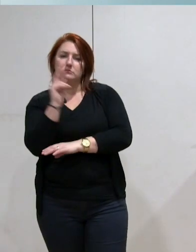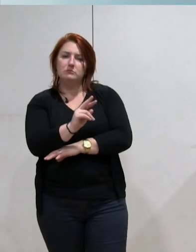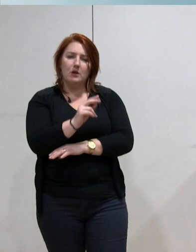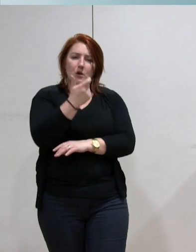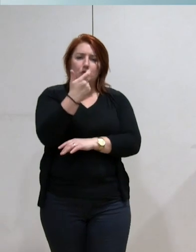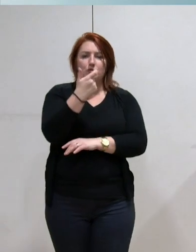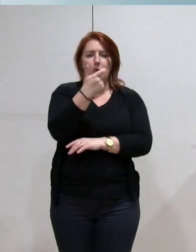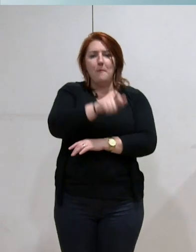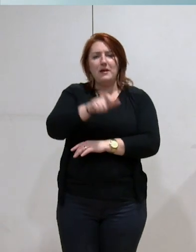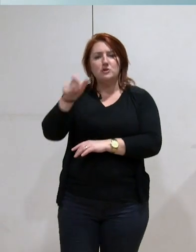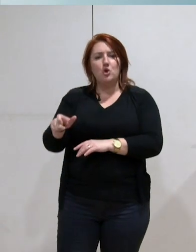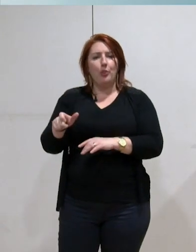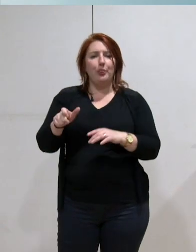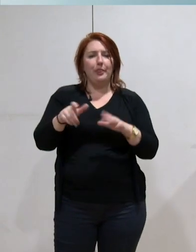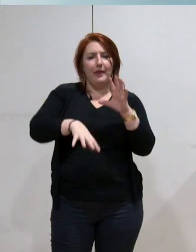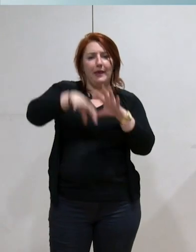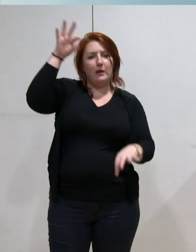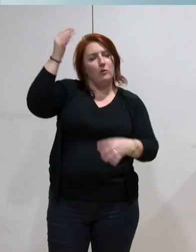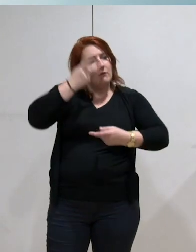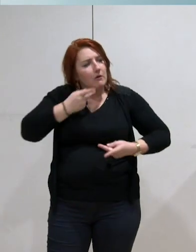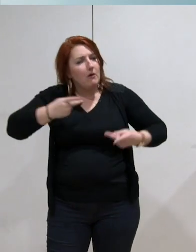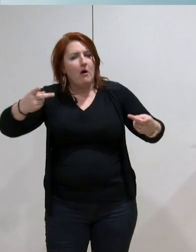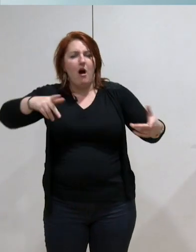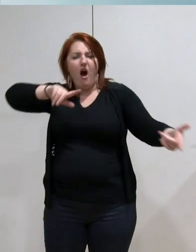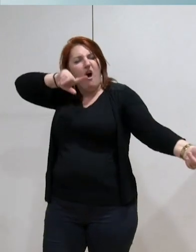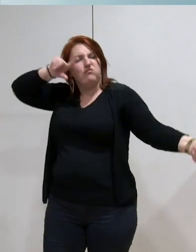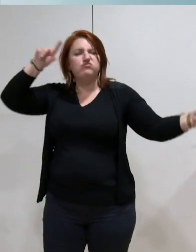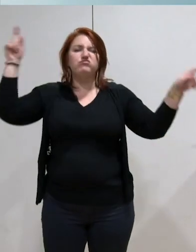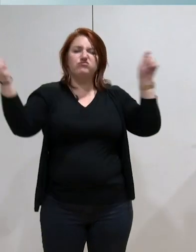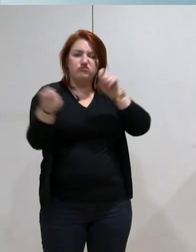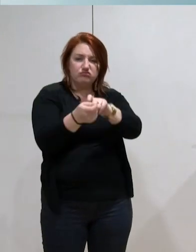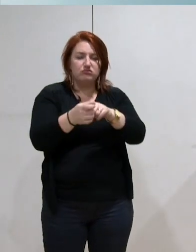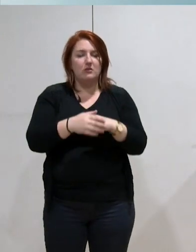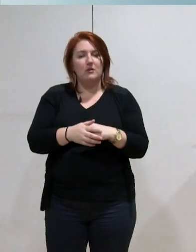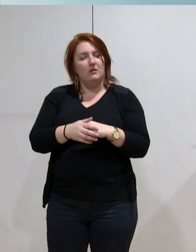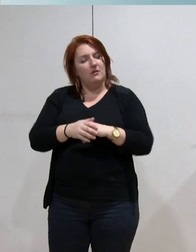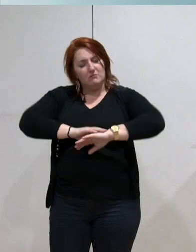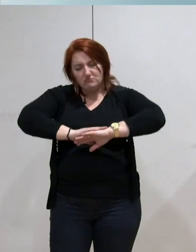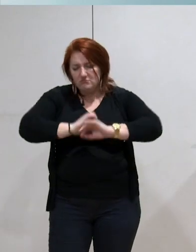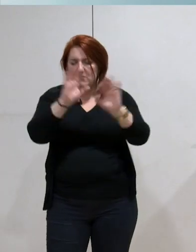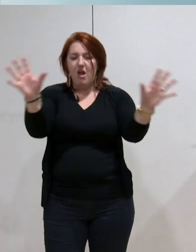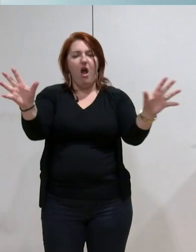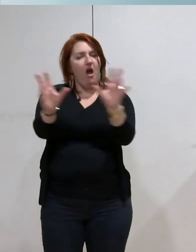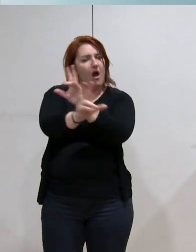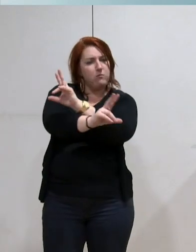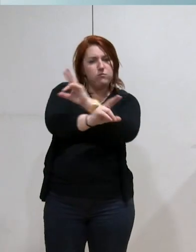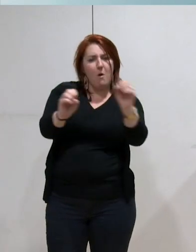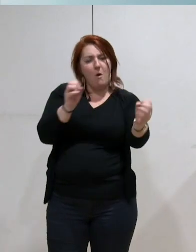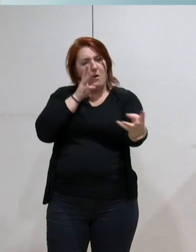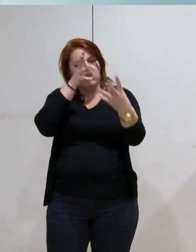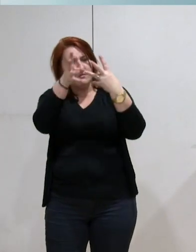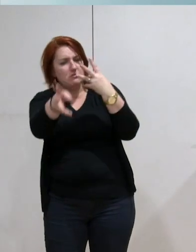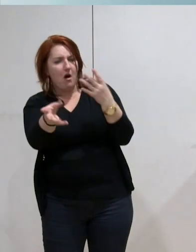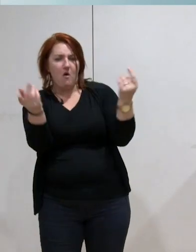dossier annonçaient de grands changements une remise à plat avec de la transparence un vrai souci